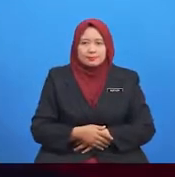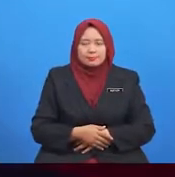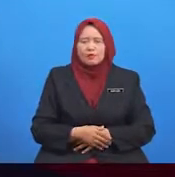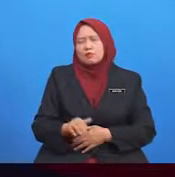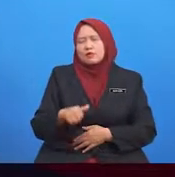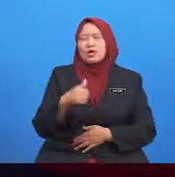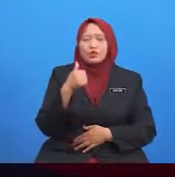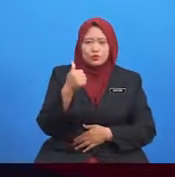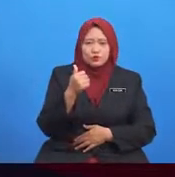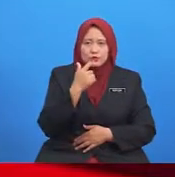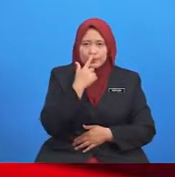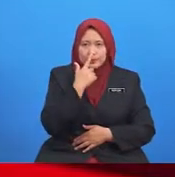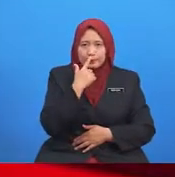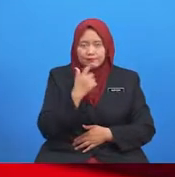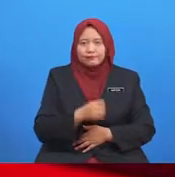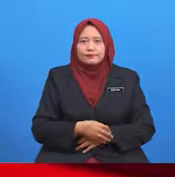Bagus.